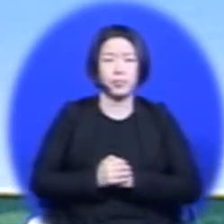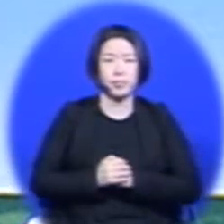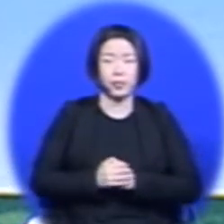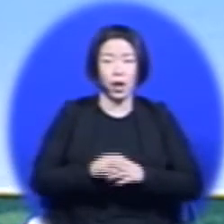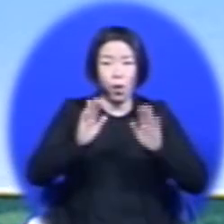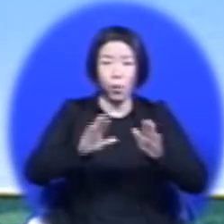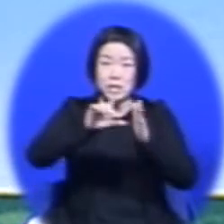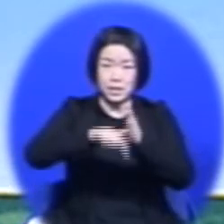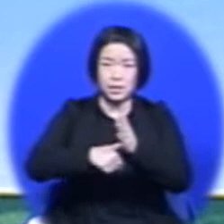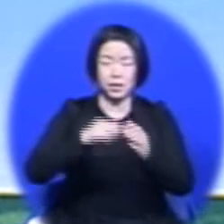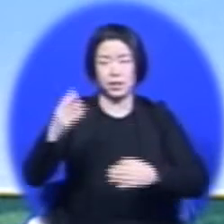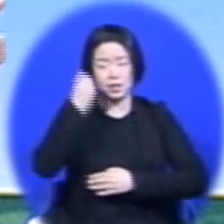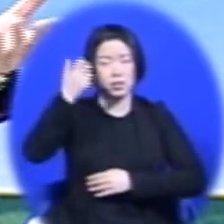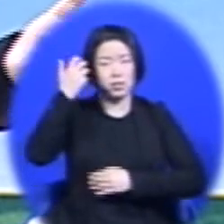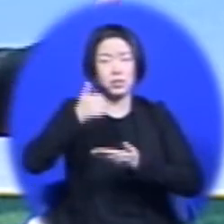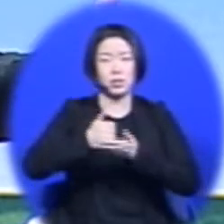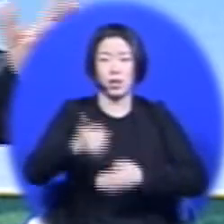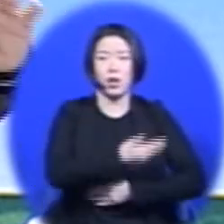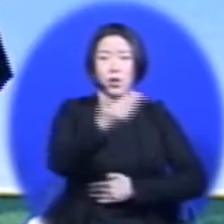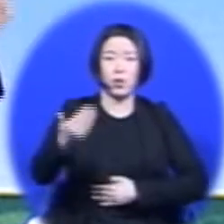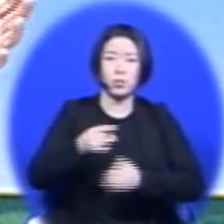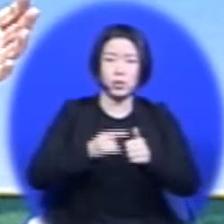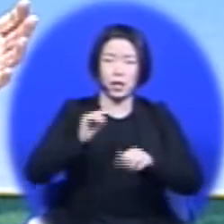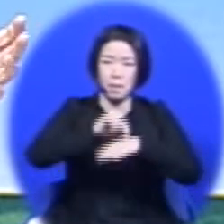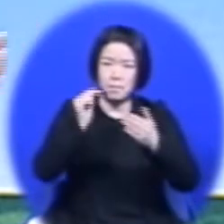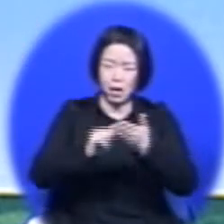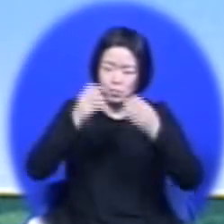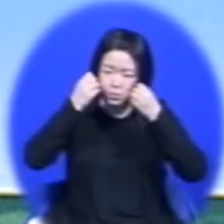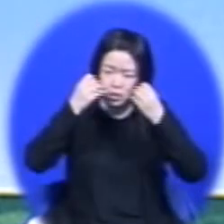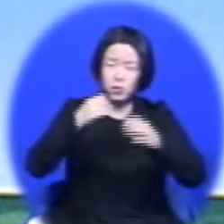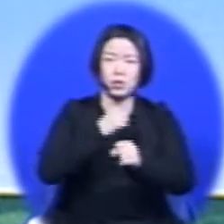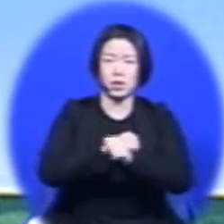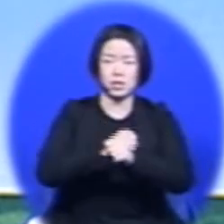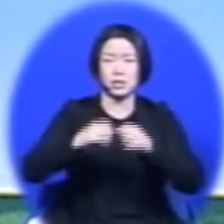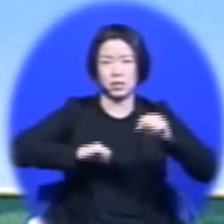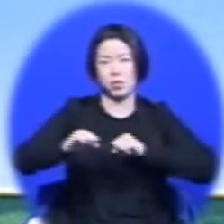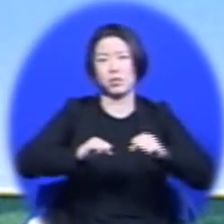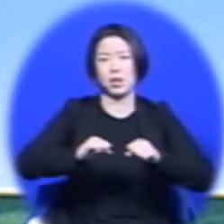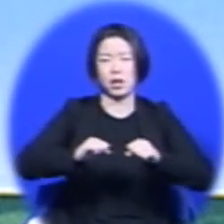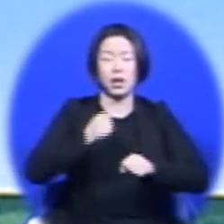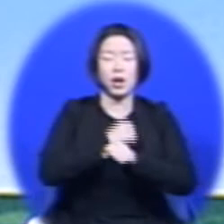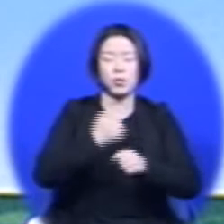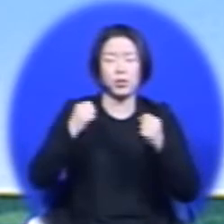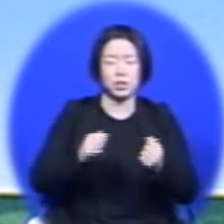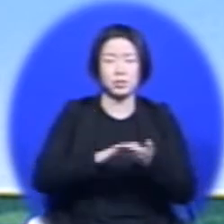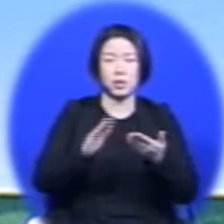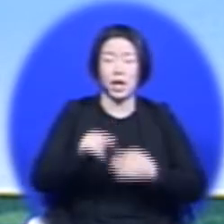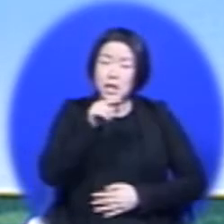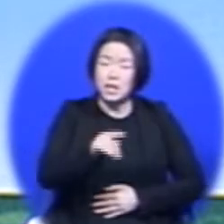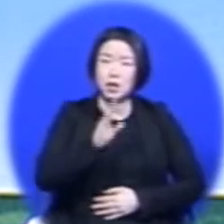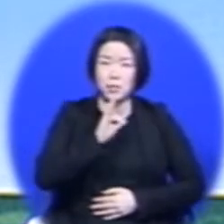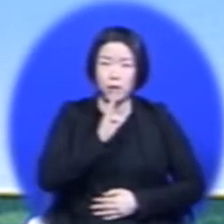오늘 이 시간에도 성령님께서는 여러분에게 마음을 새롭게 하시는 역사를 하십니다. 이것이